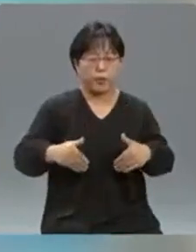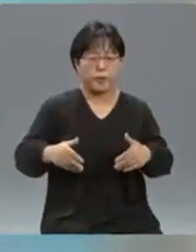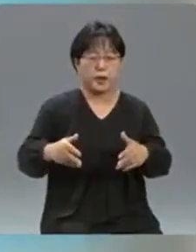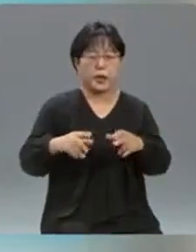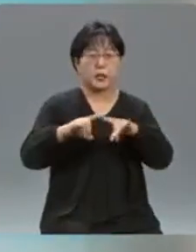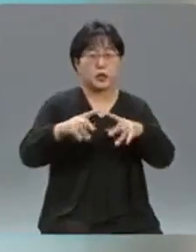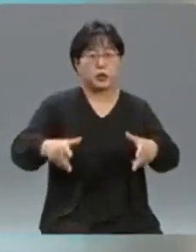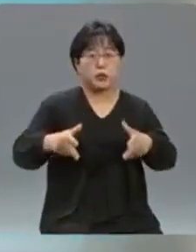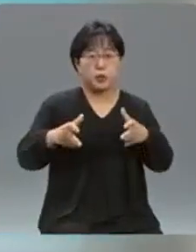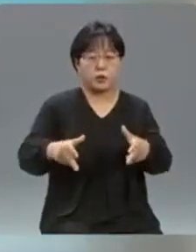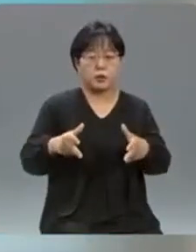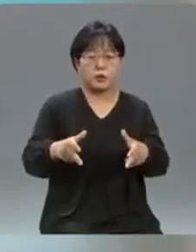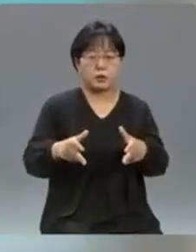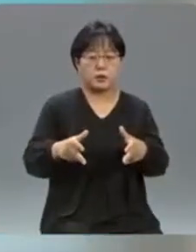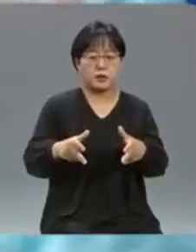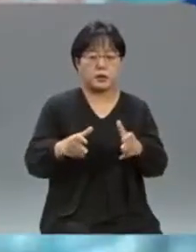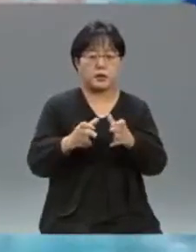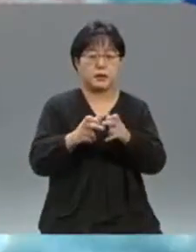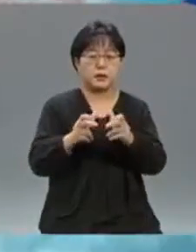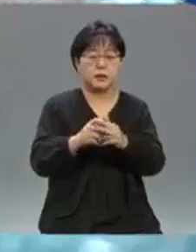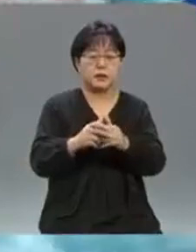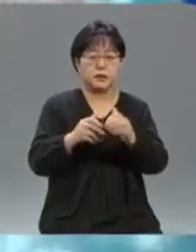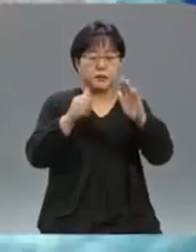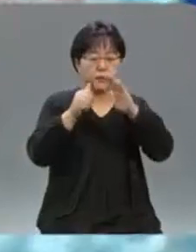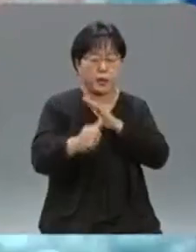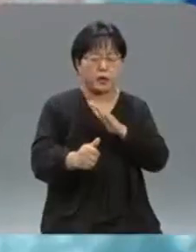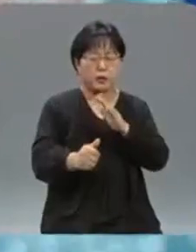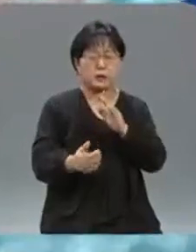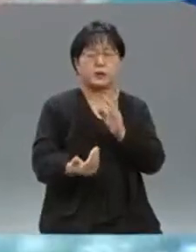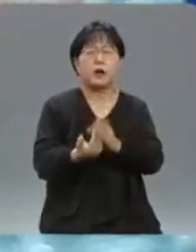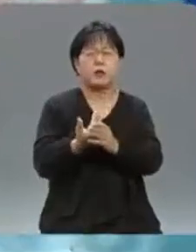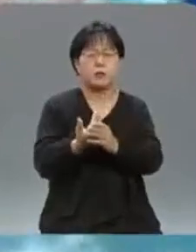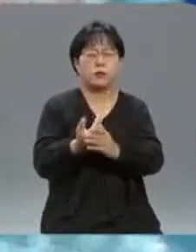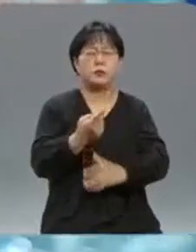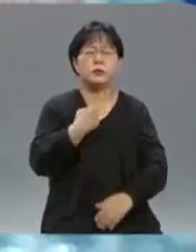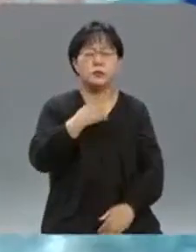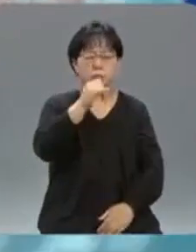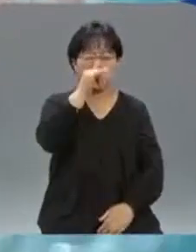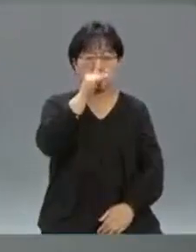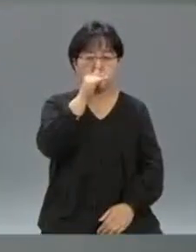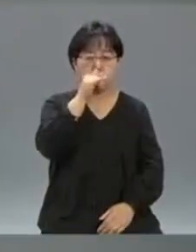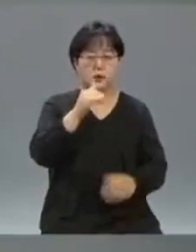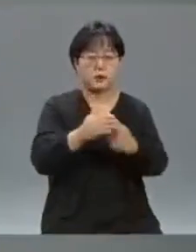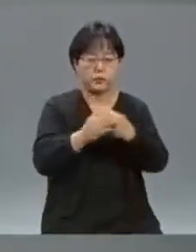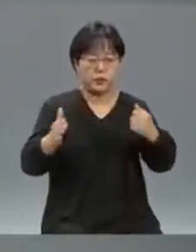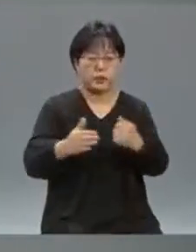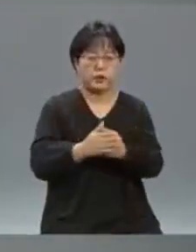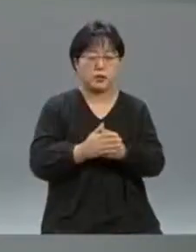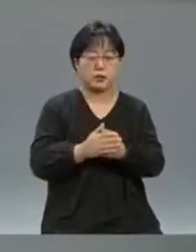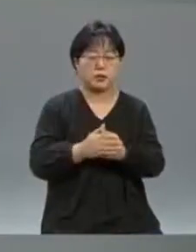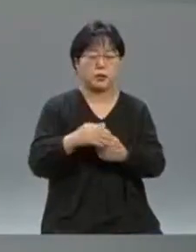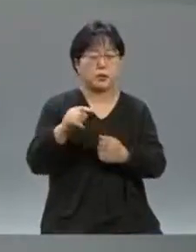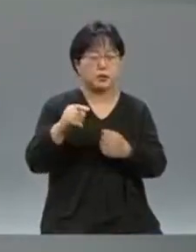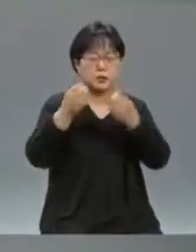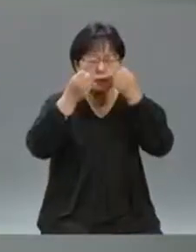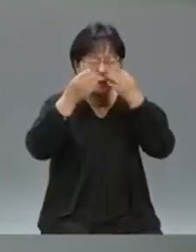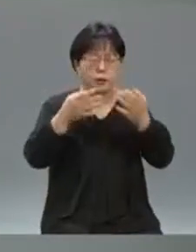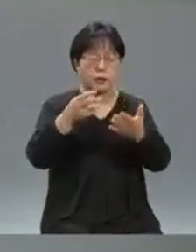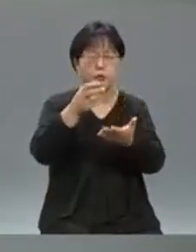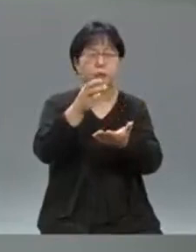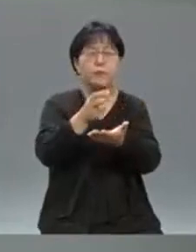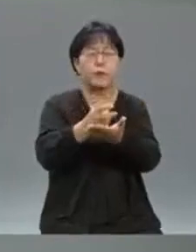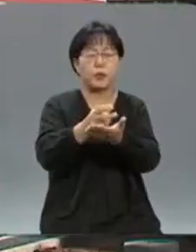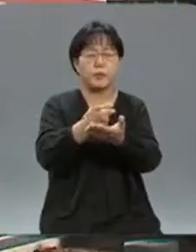타고 다니신 장애인 분이 들어가셔서 좀 큰 사고가 난 경우가 있었어요 그래서 그분을 생각을